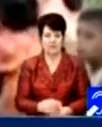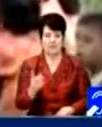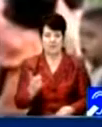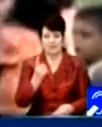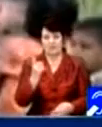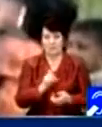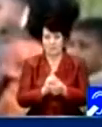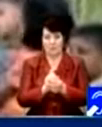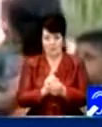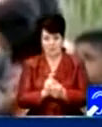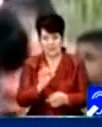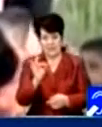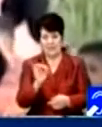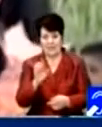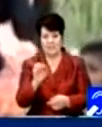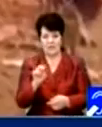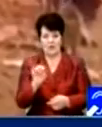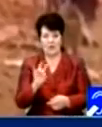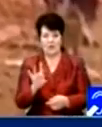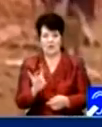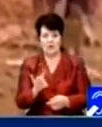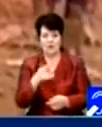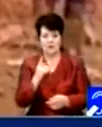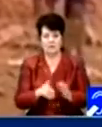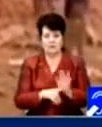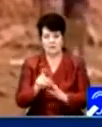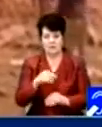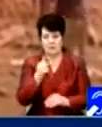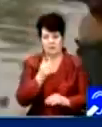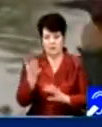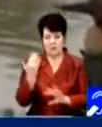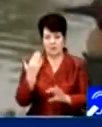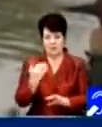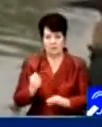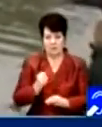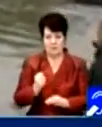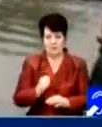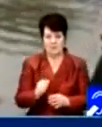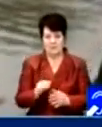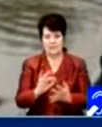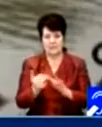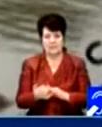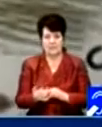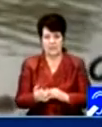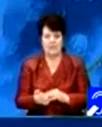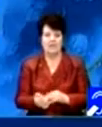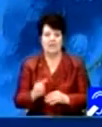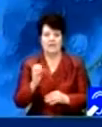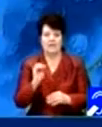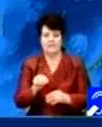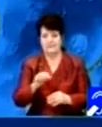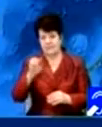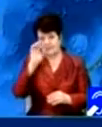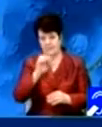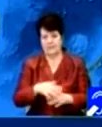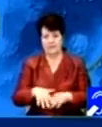luptei împotriva rebelilor Rohingya, armata birmaneză a început anul trecut o campanie militară în statul Rakhine, din vestul țării. Cea mai mare